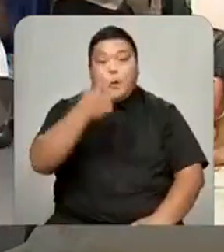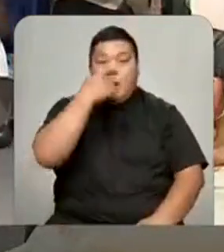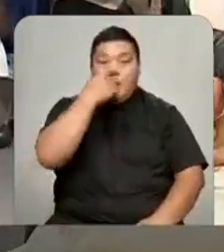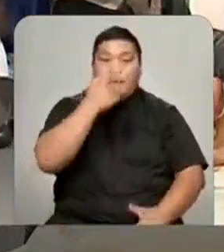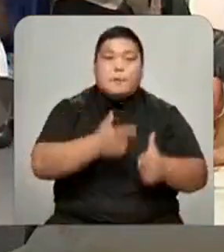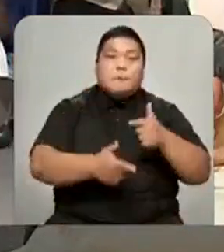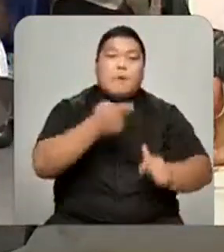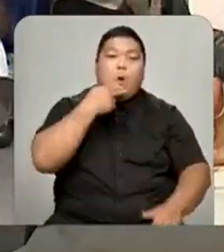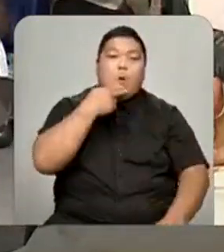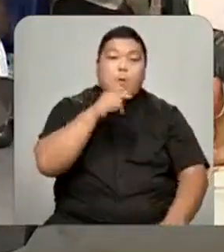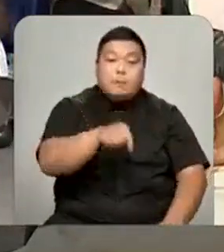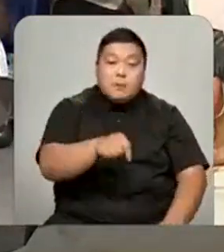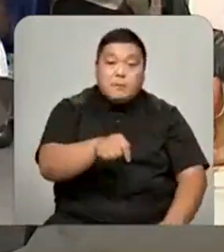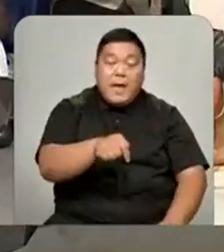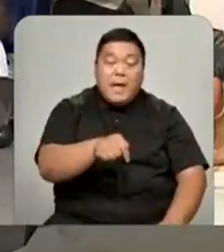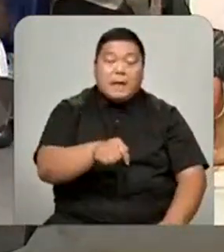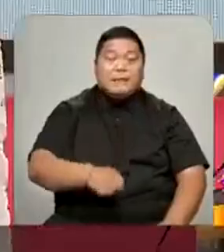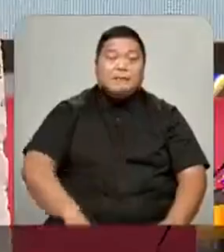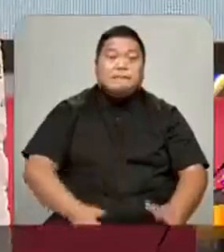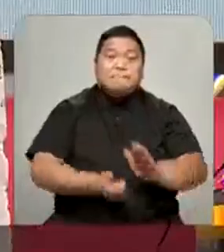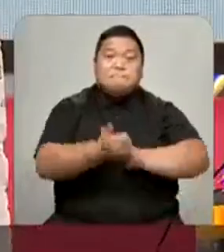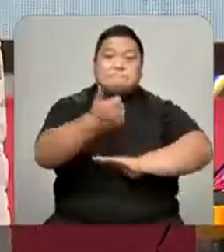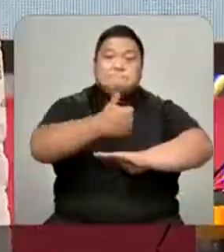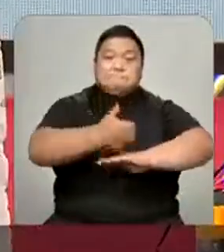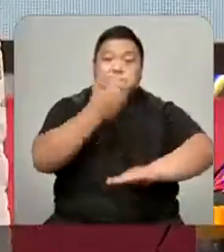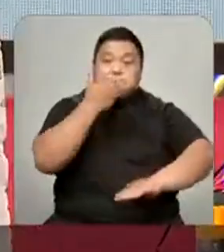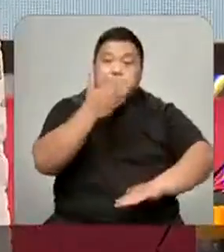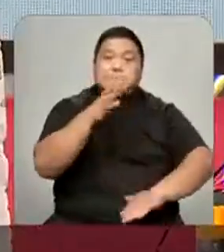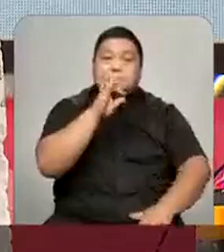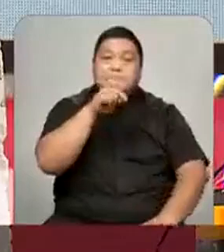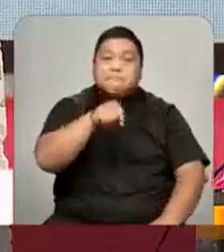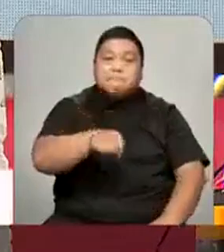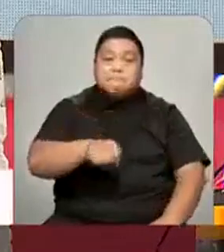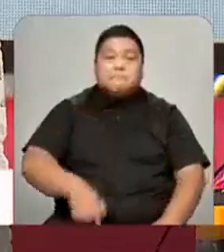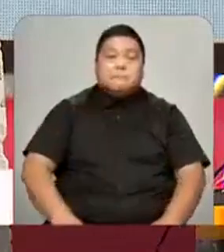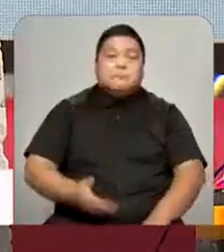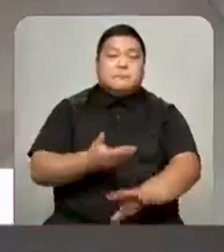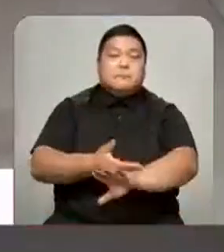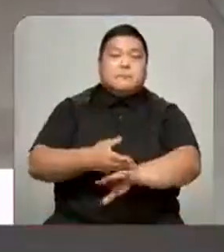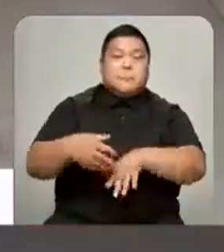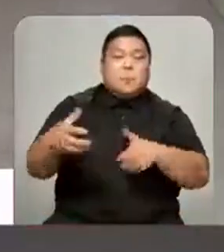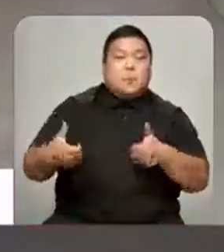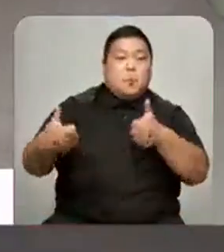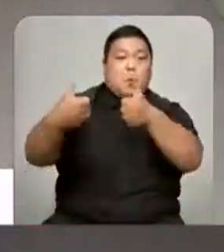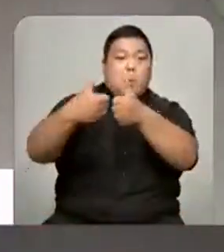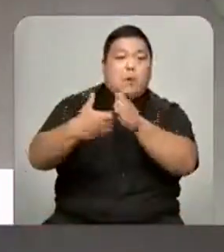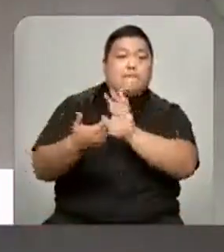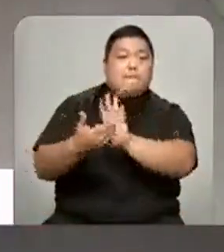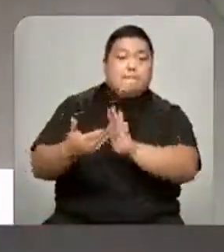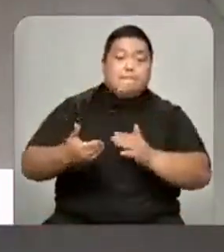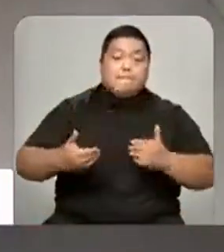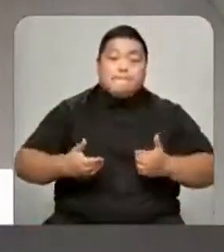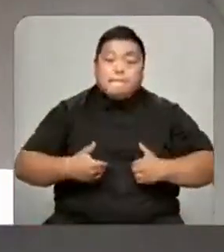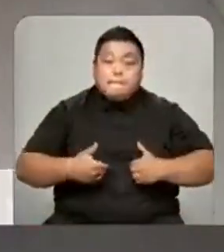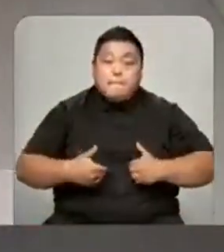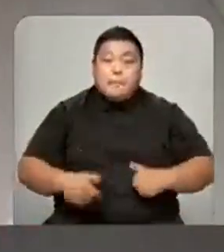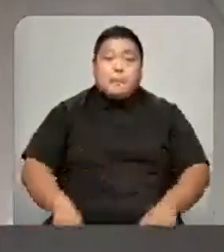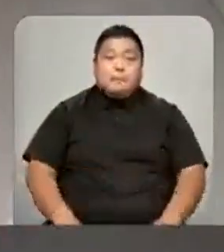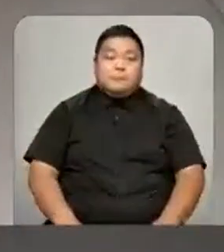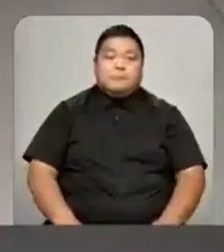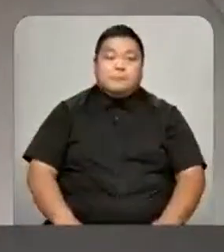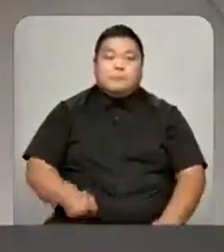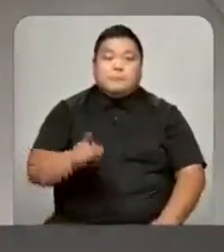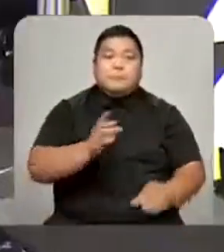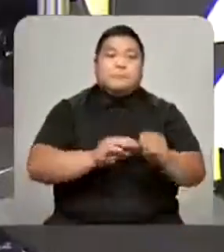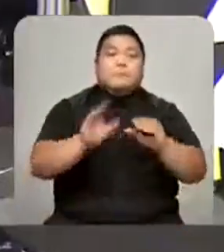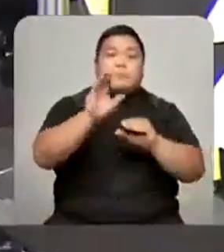커피 도시라는 관광 이미지 구축에 성공한 강릉시 다른 도시의 도전에 맞서야 하는 강릉 커피 축제가 현실에